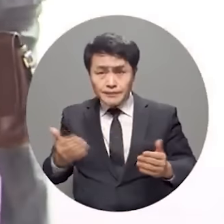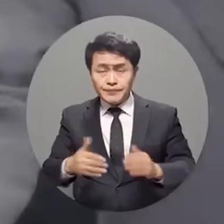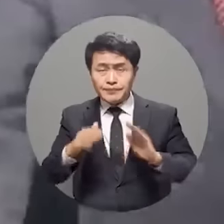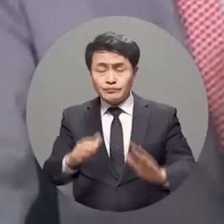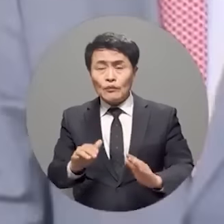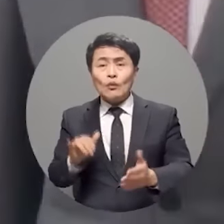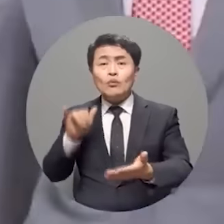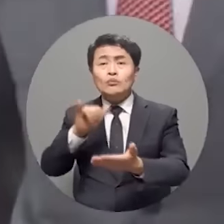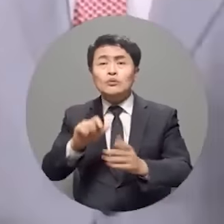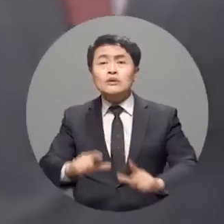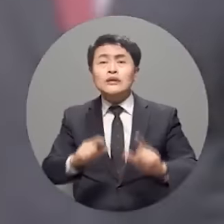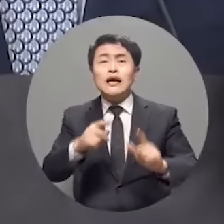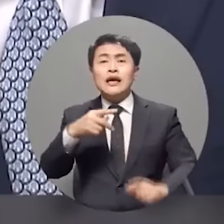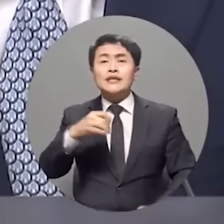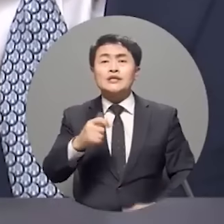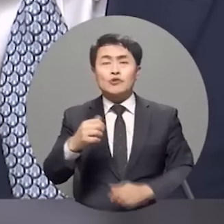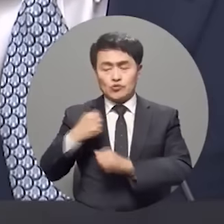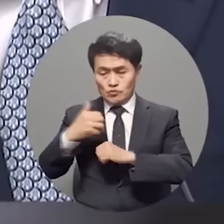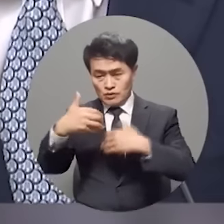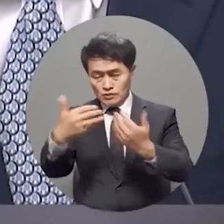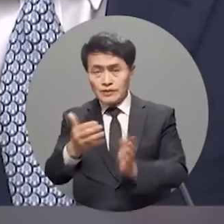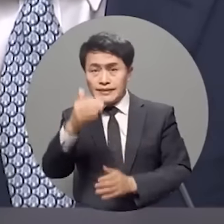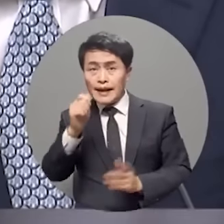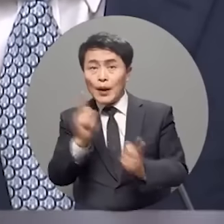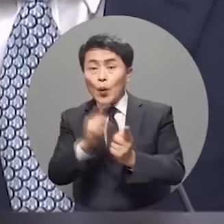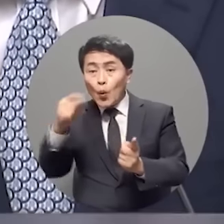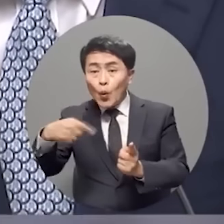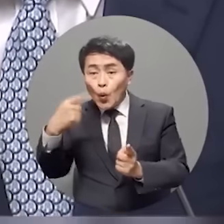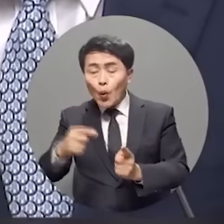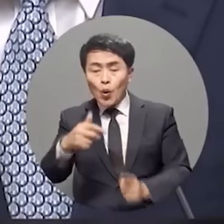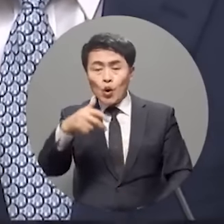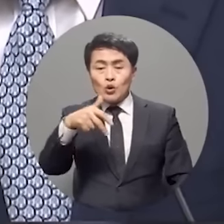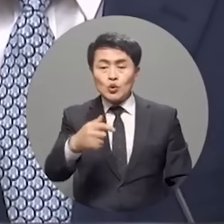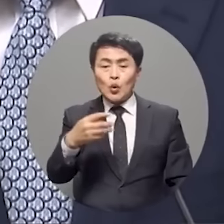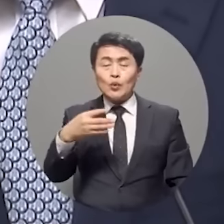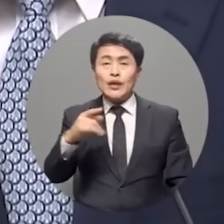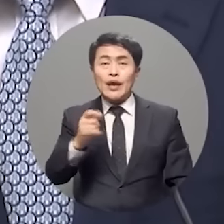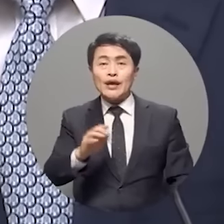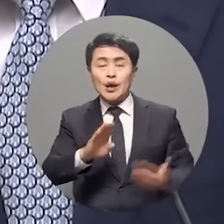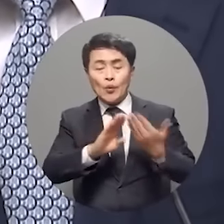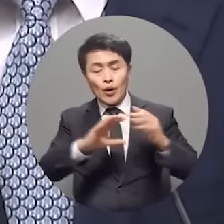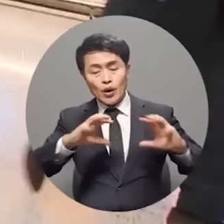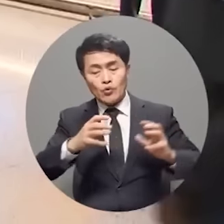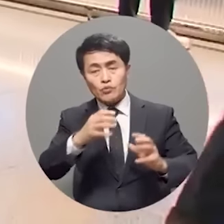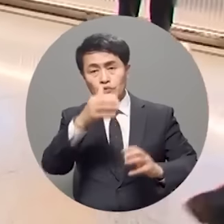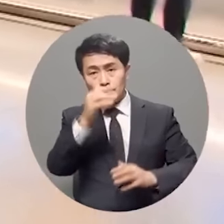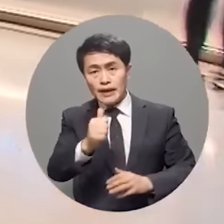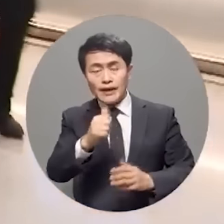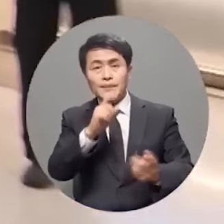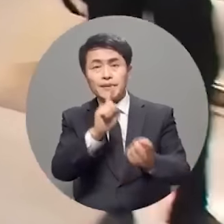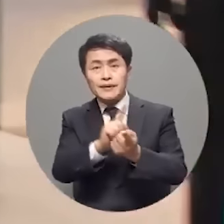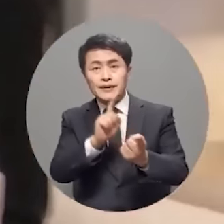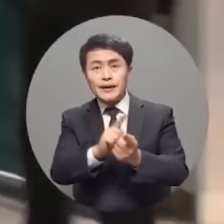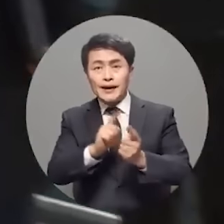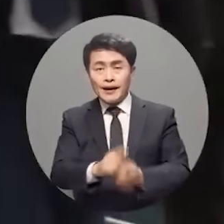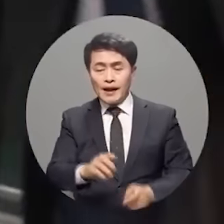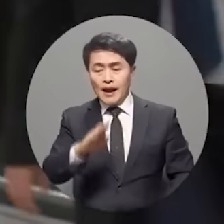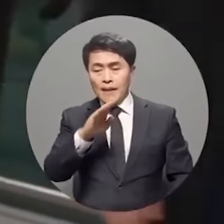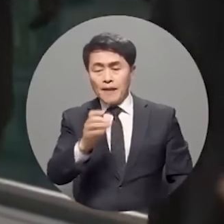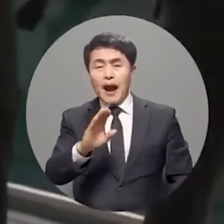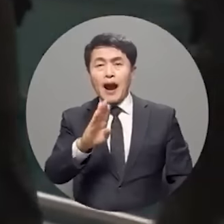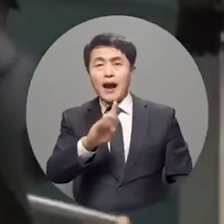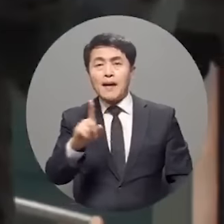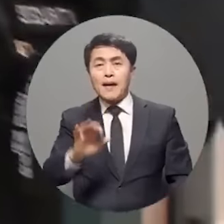귀국 당일엔 신원식 국방부장관을 만났고 다음날은 조태열 외교부장관을 면담했습니다 방산협력 공관장